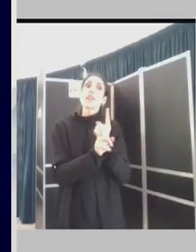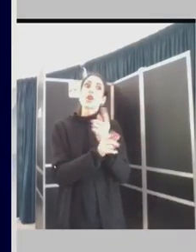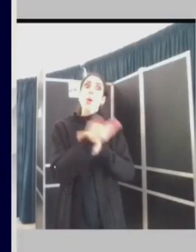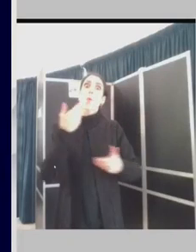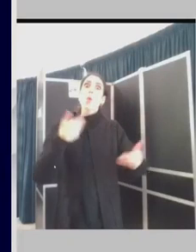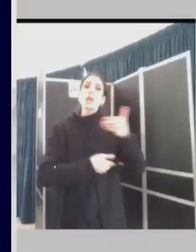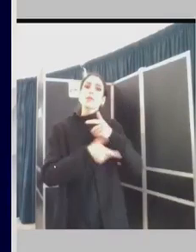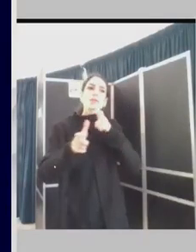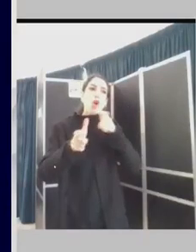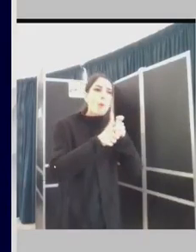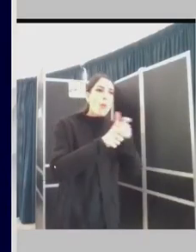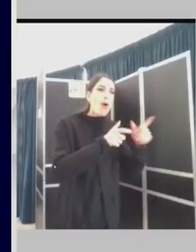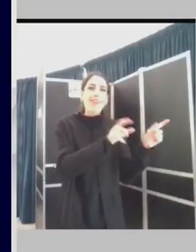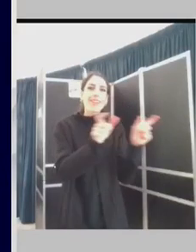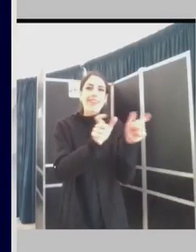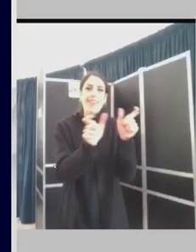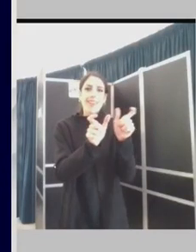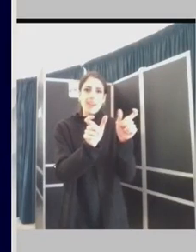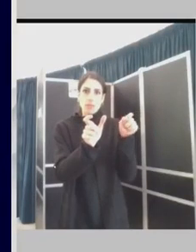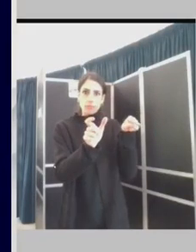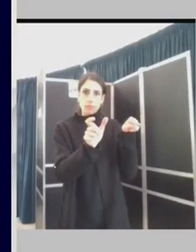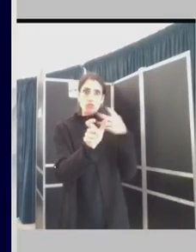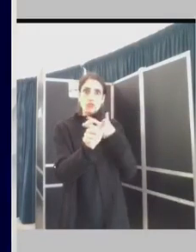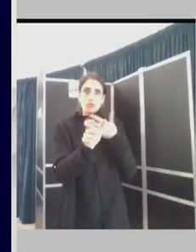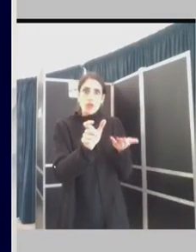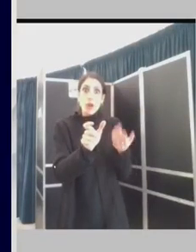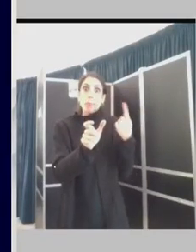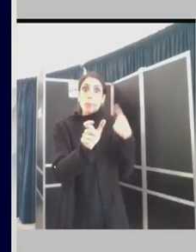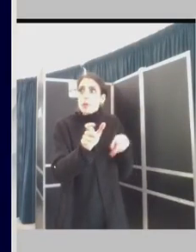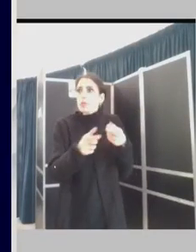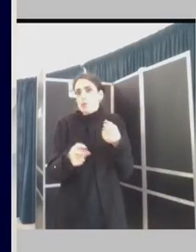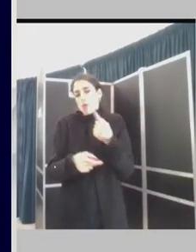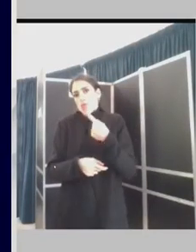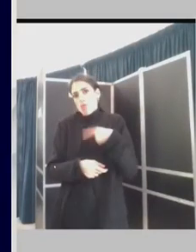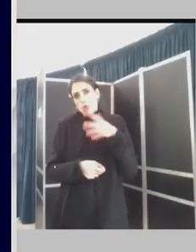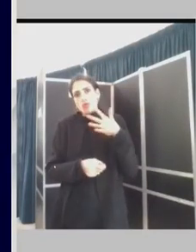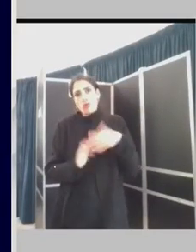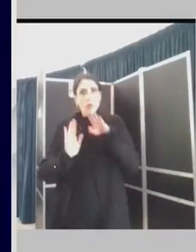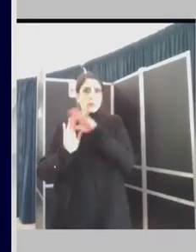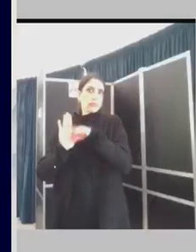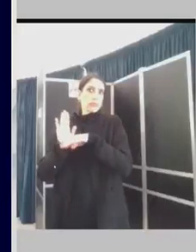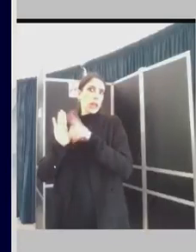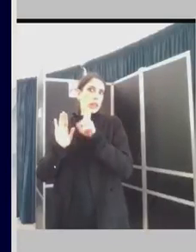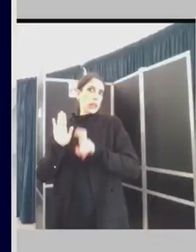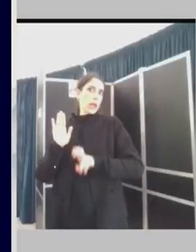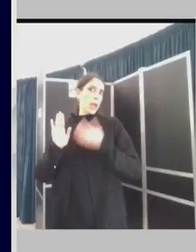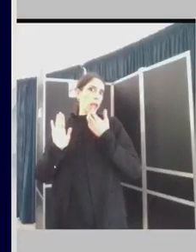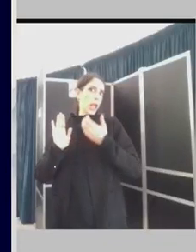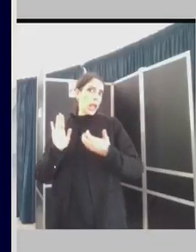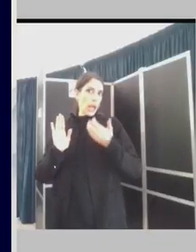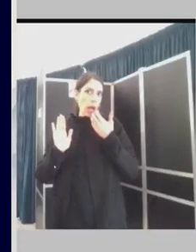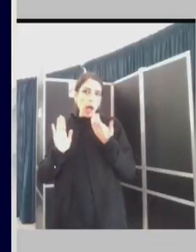genere, nella sensibilità ambientale, lo facciamo in tanti aspetti, è importante che si faccia anche